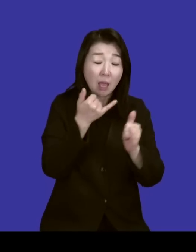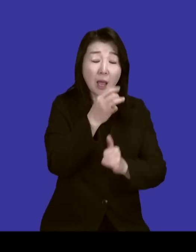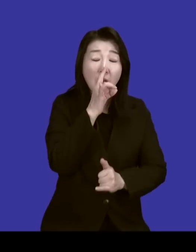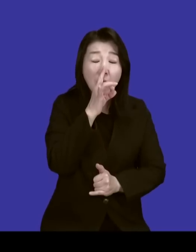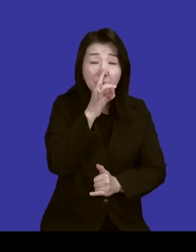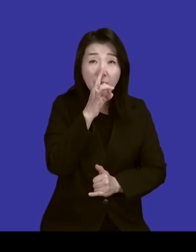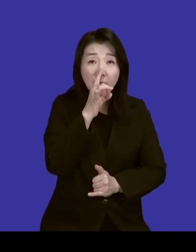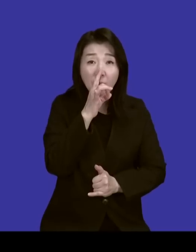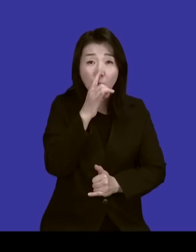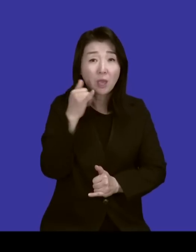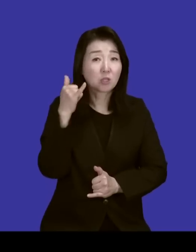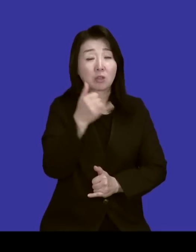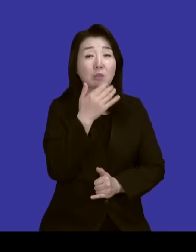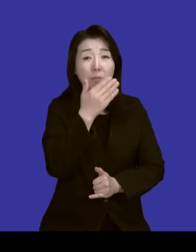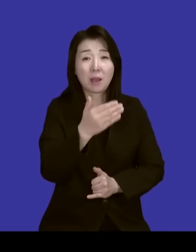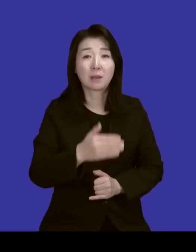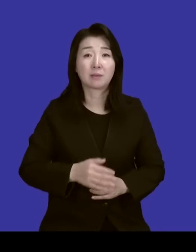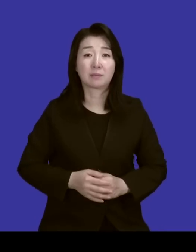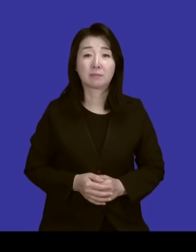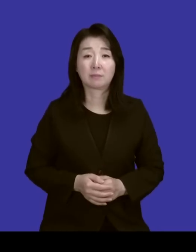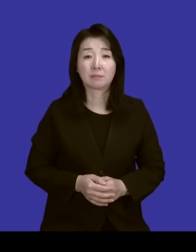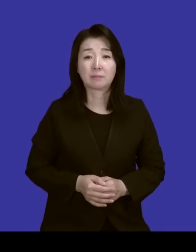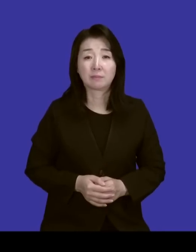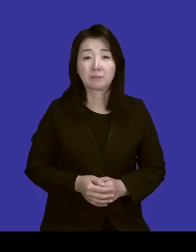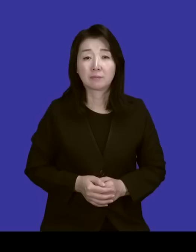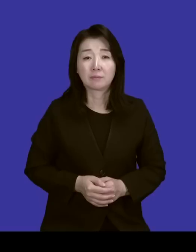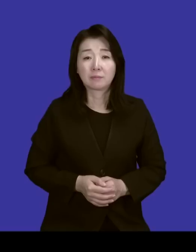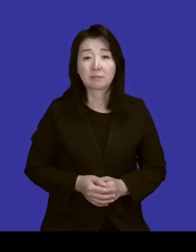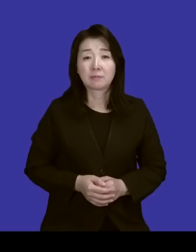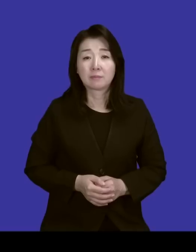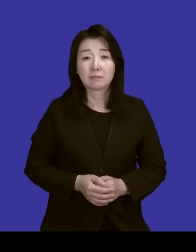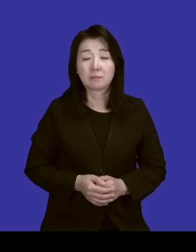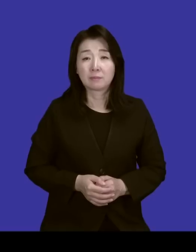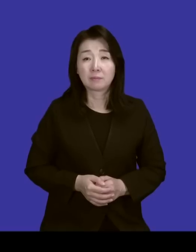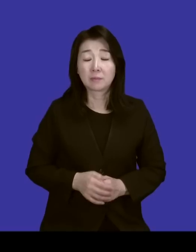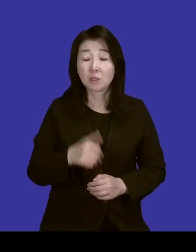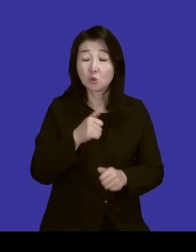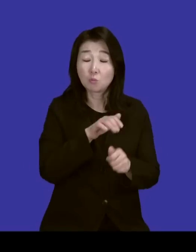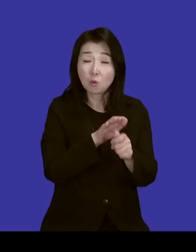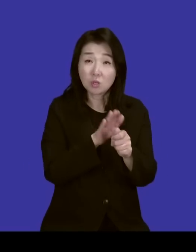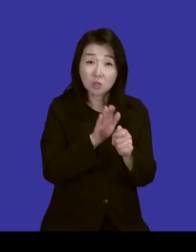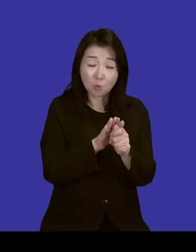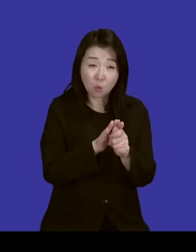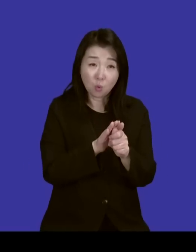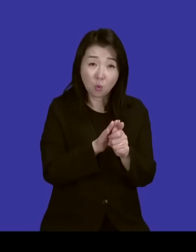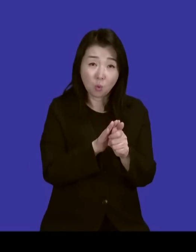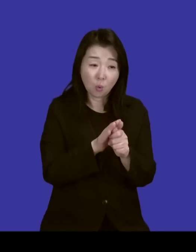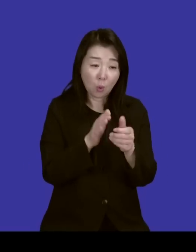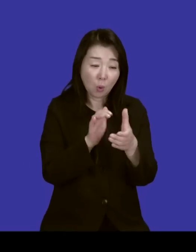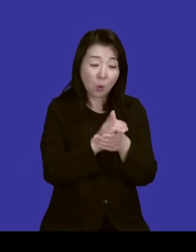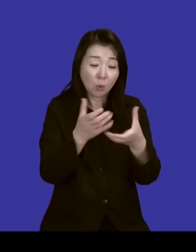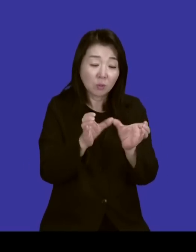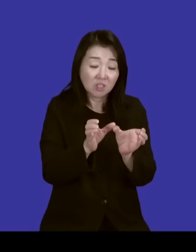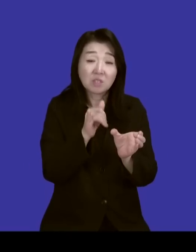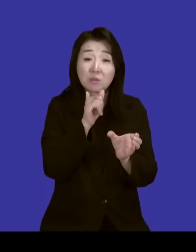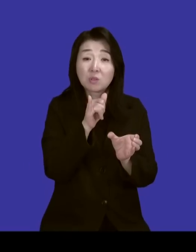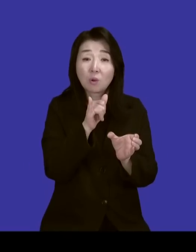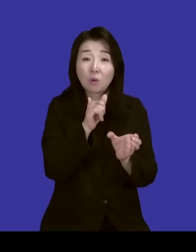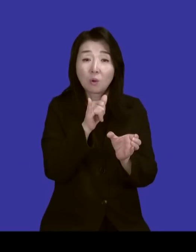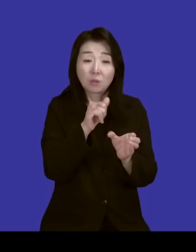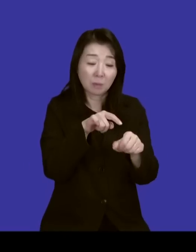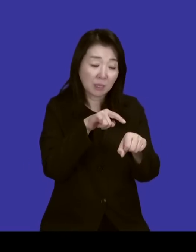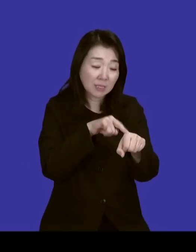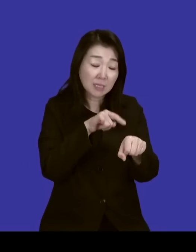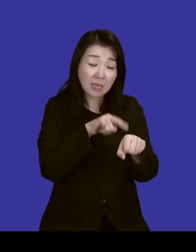받거든요. 네, 언제라도 받을 수가 있어요. 그러면 바로 그 중보기도에 헌신한 사역자들이 있기 때문에 매